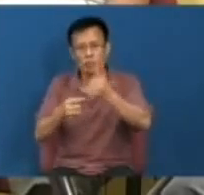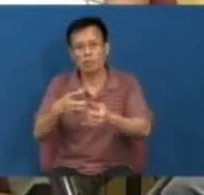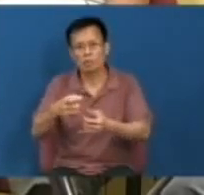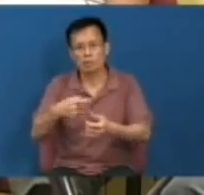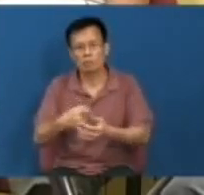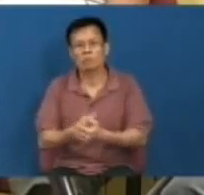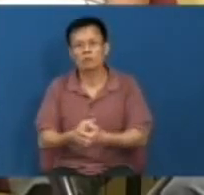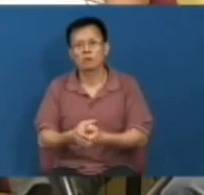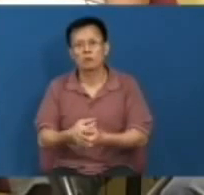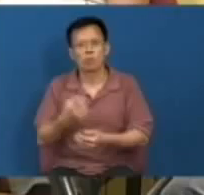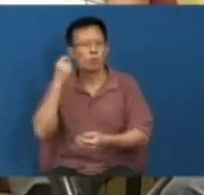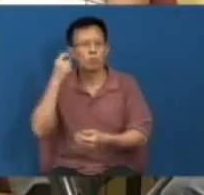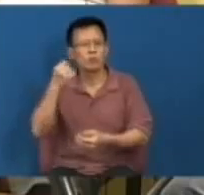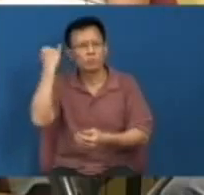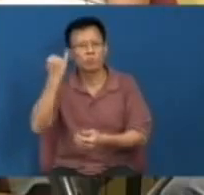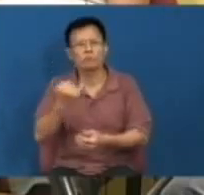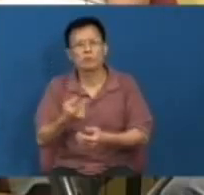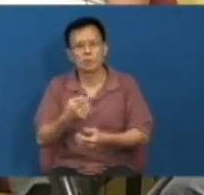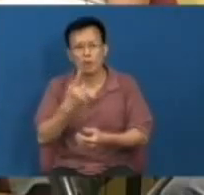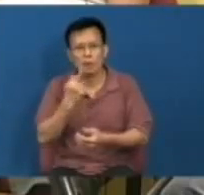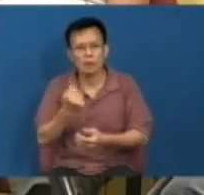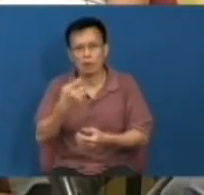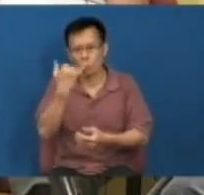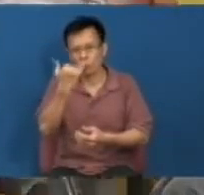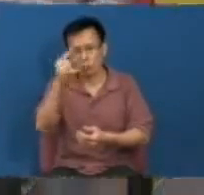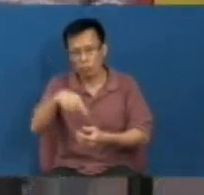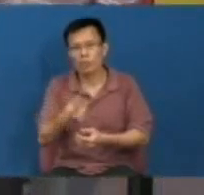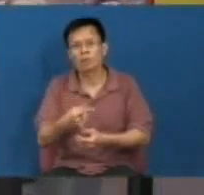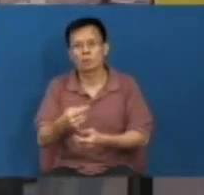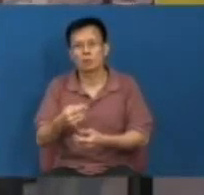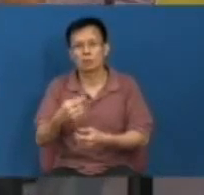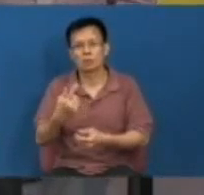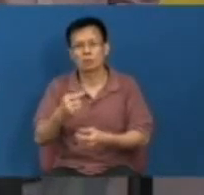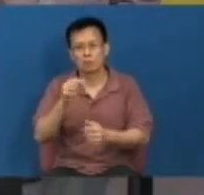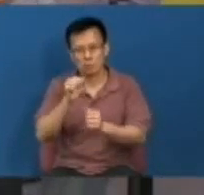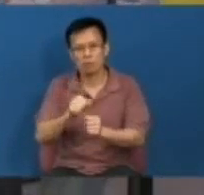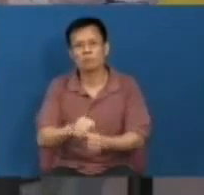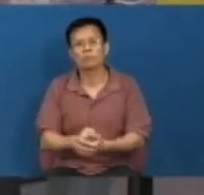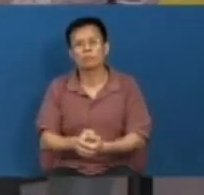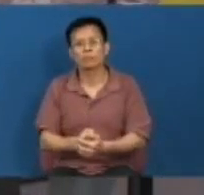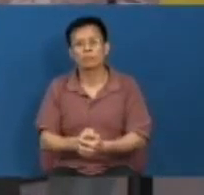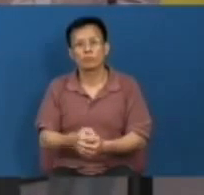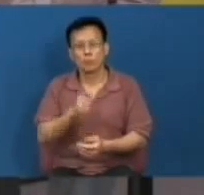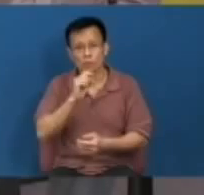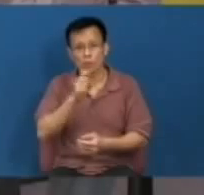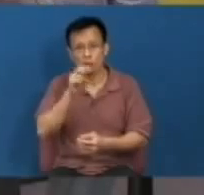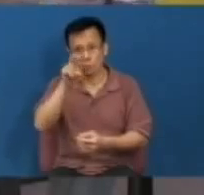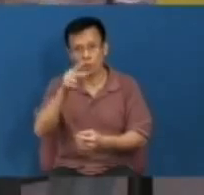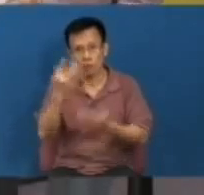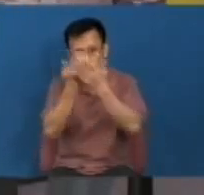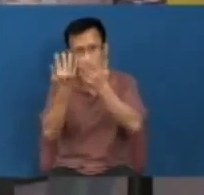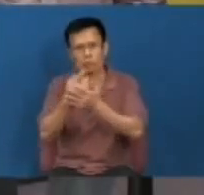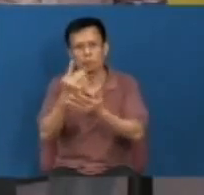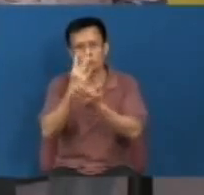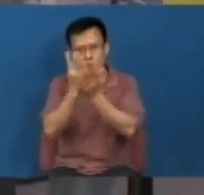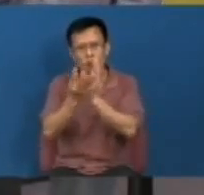女人係唔識呢啲嘢嘅，可能真係簽得貪60,000咁就唔簽㗎。 我哋會知道咗，大家今日如果有機會睇過呢個節目嘅係聽眾，無論咩年紀都